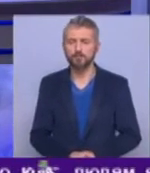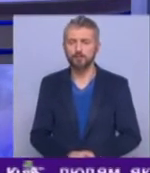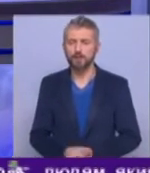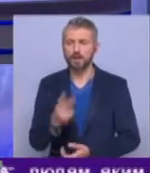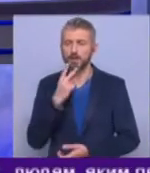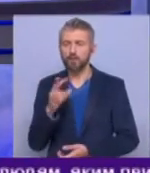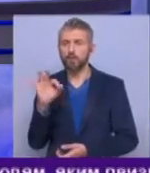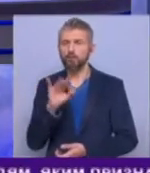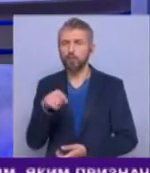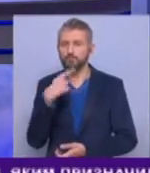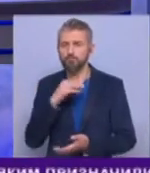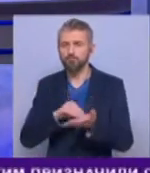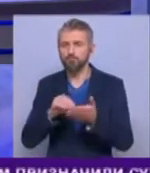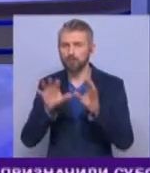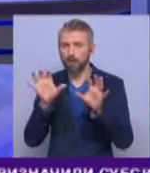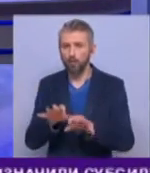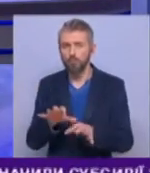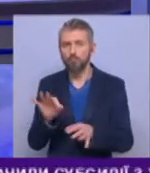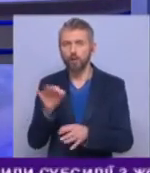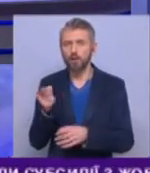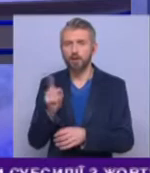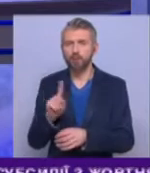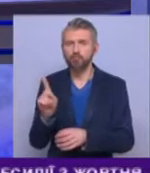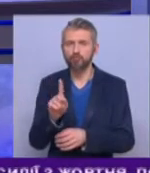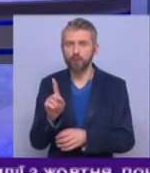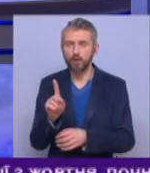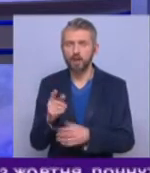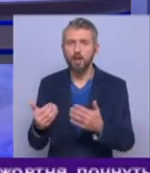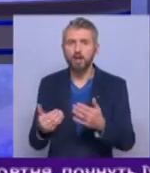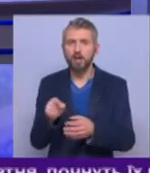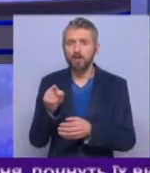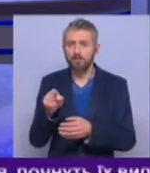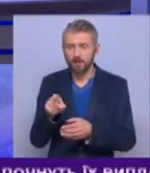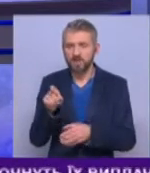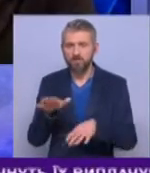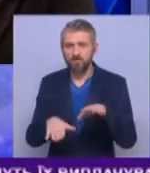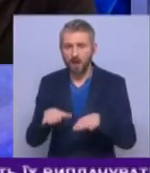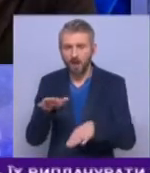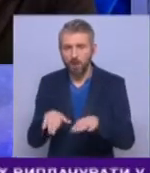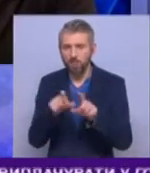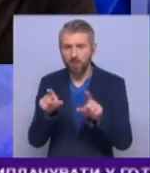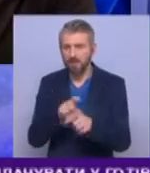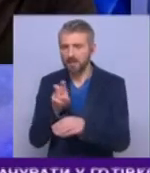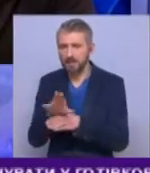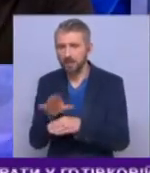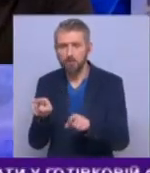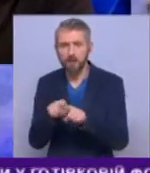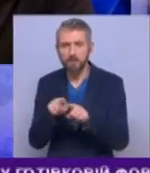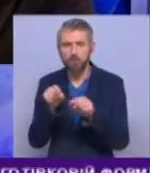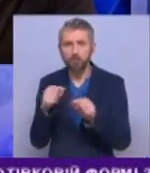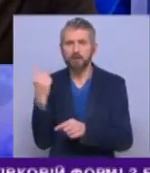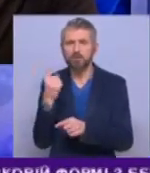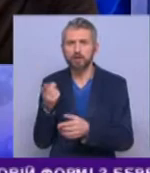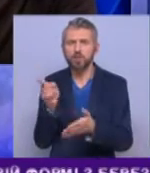Дивіться, про що говорить закон? Закон говорить про те, що ви ж з вагами в магазин не йдете, так само і тут. Лічильник